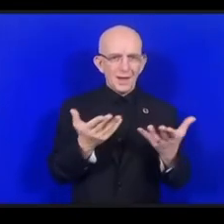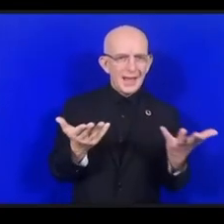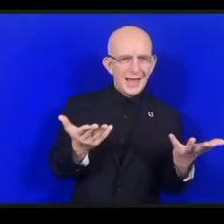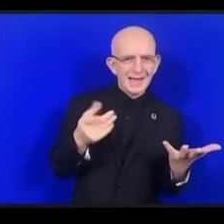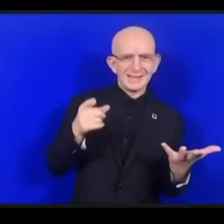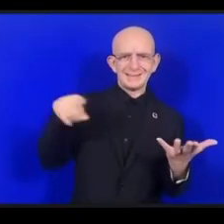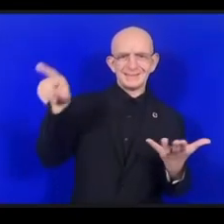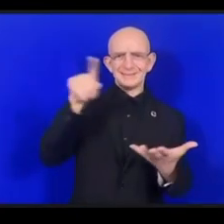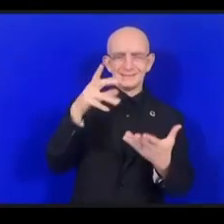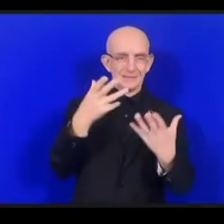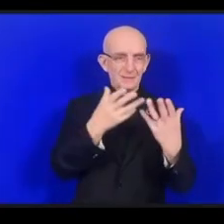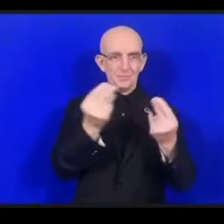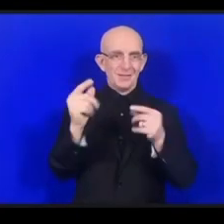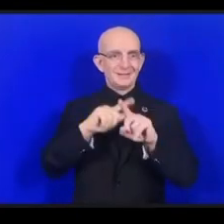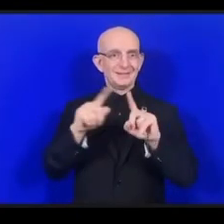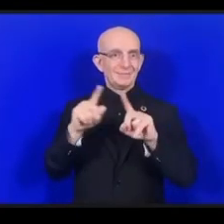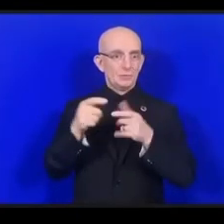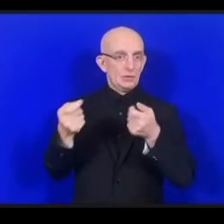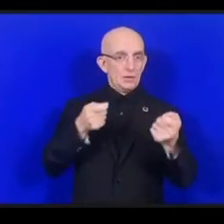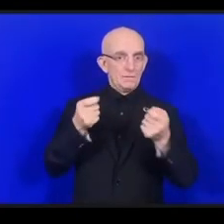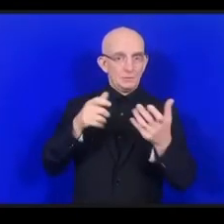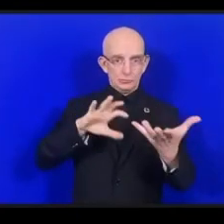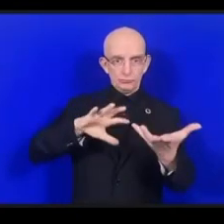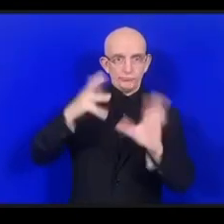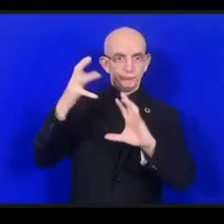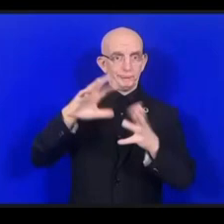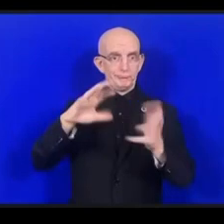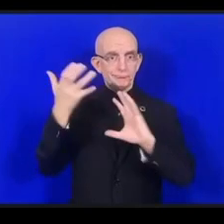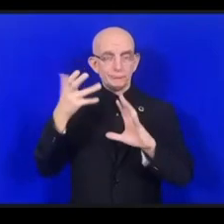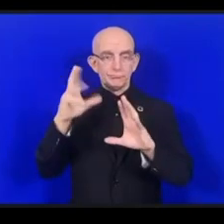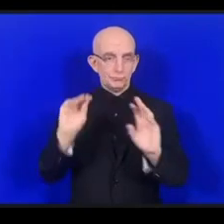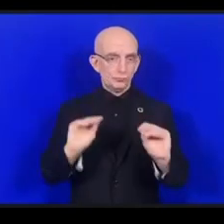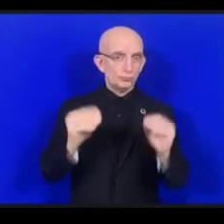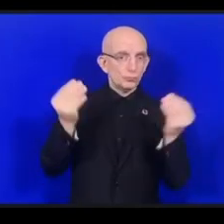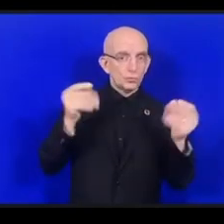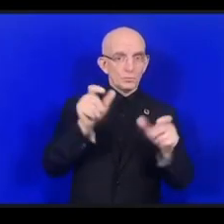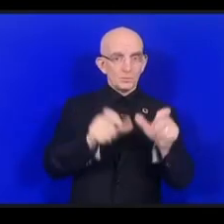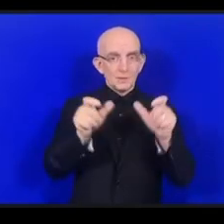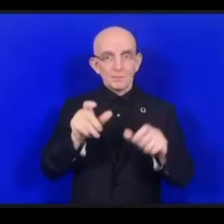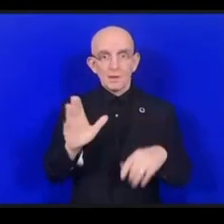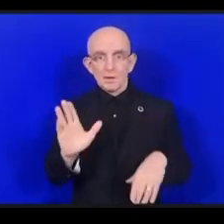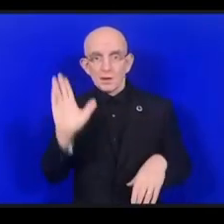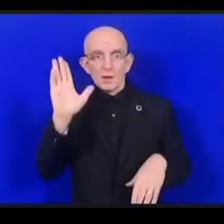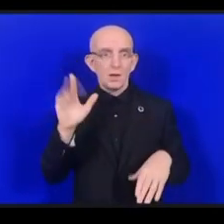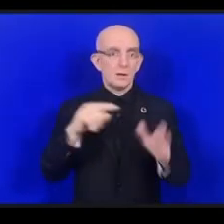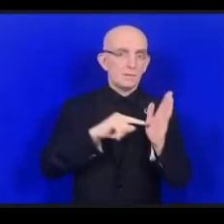多地方政府是压制年轻人去发声的。